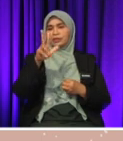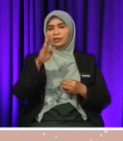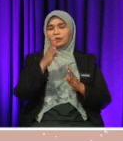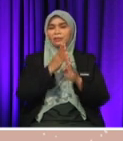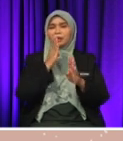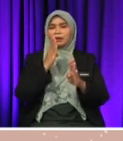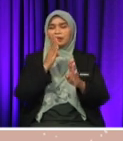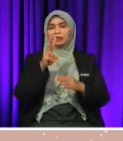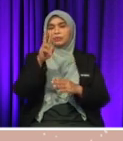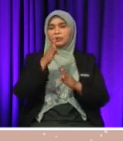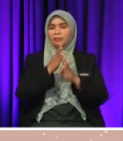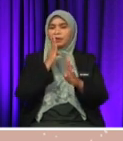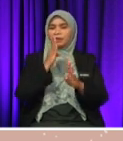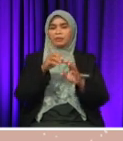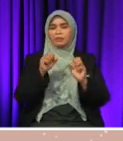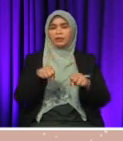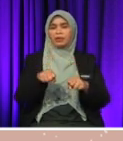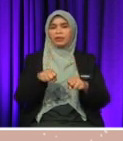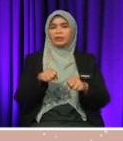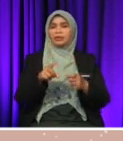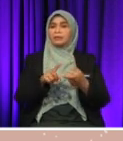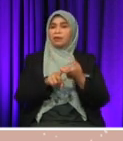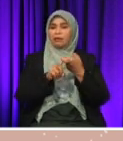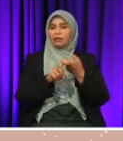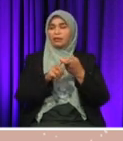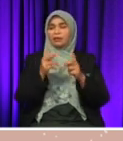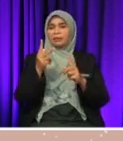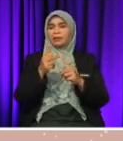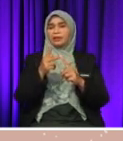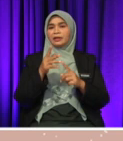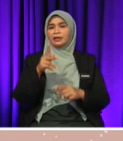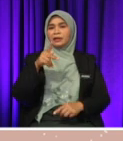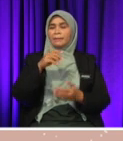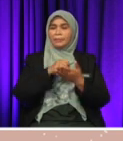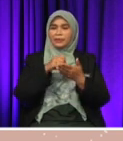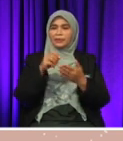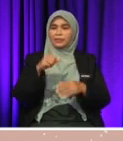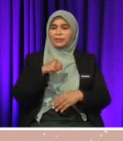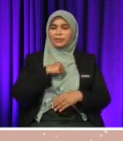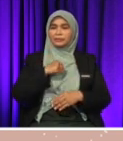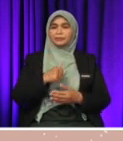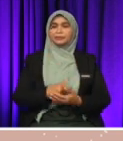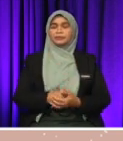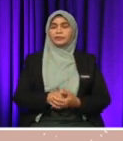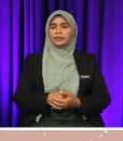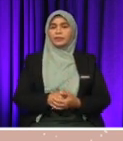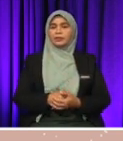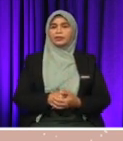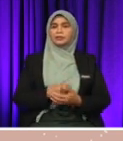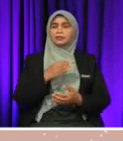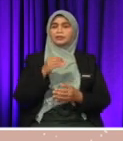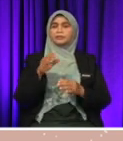dalam 2 baris pun boleh bergantung pada kreativity pengarang dan yang ketiga kita ada patah